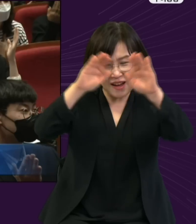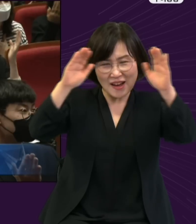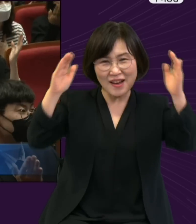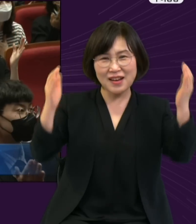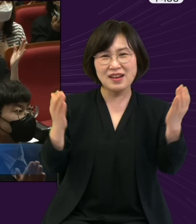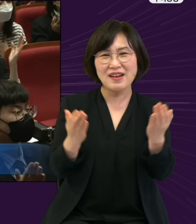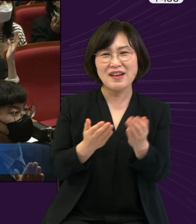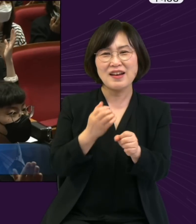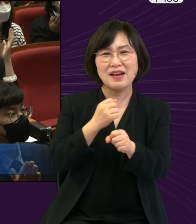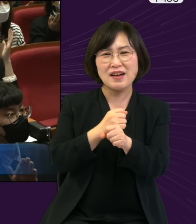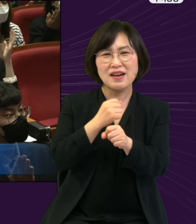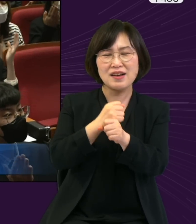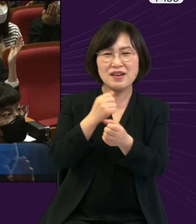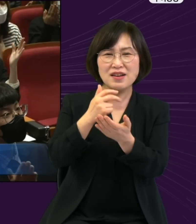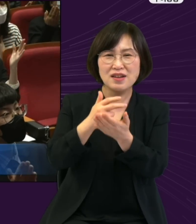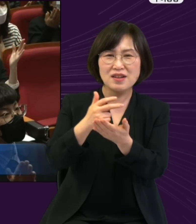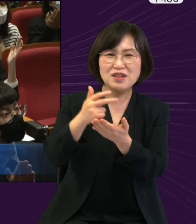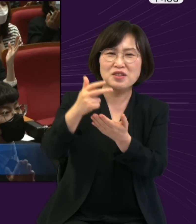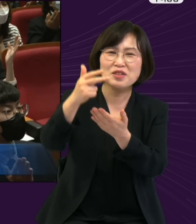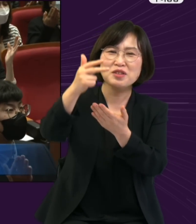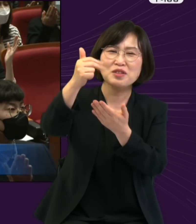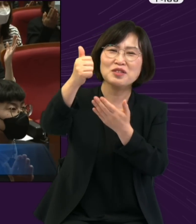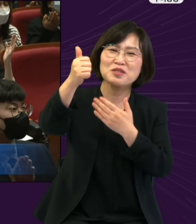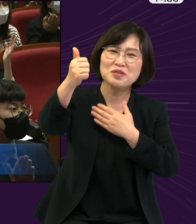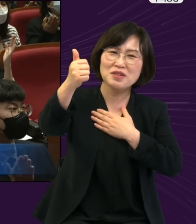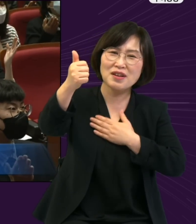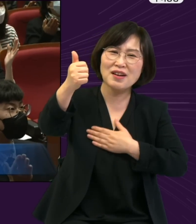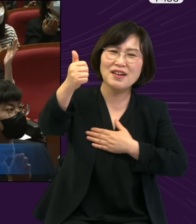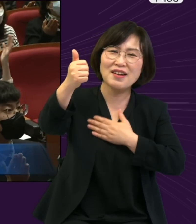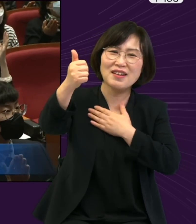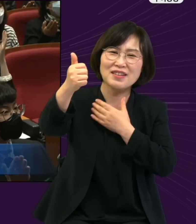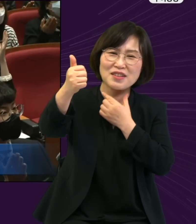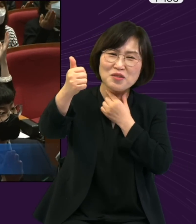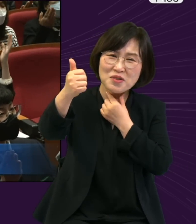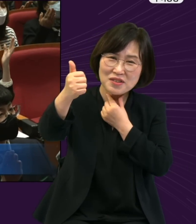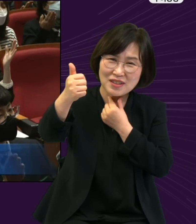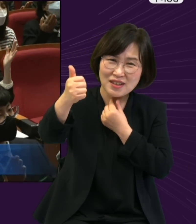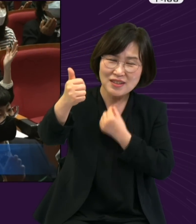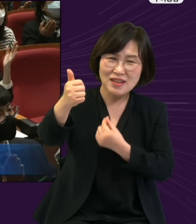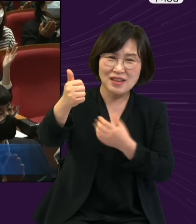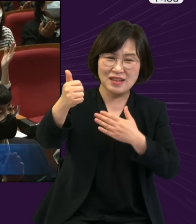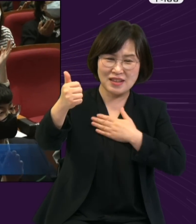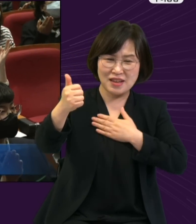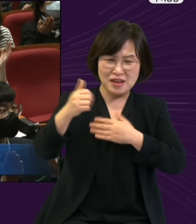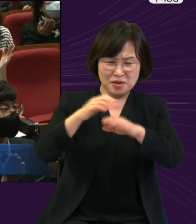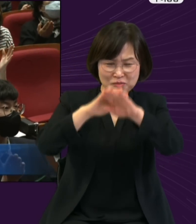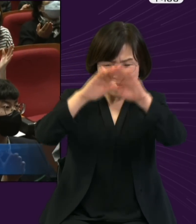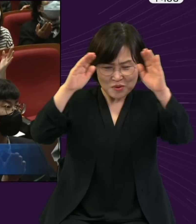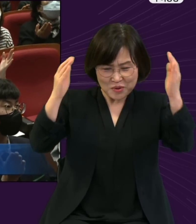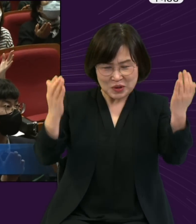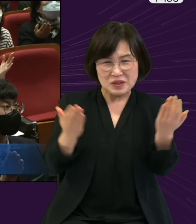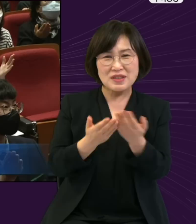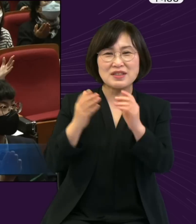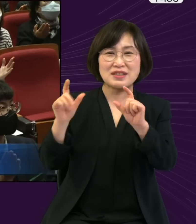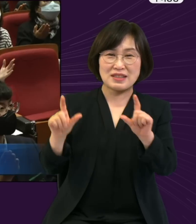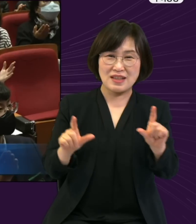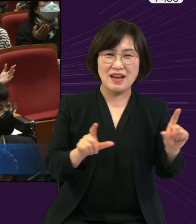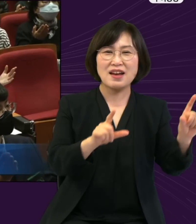주 알기 원하네. 내 모든 삶